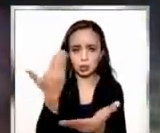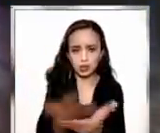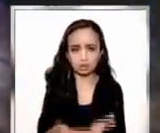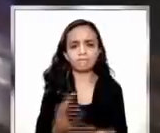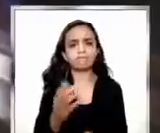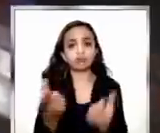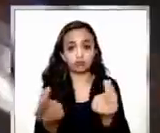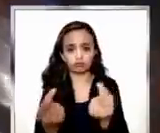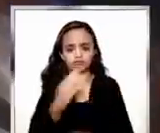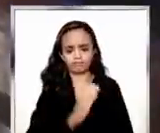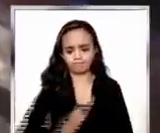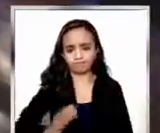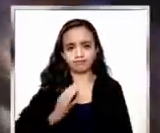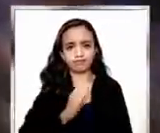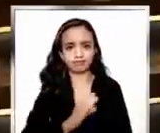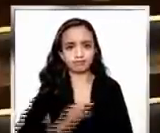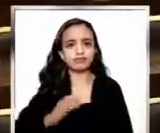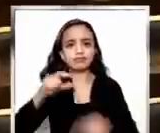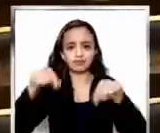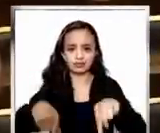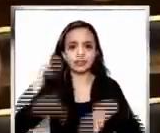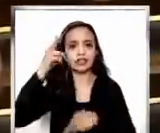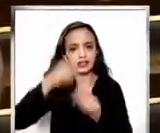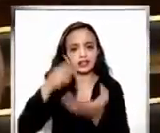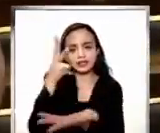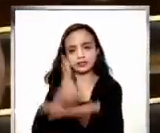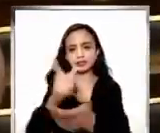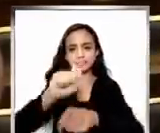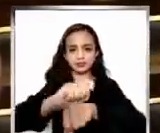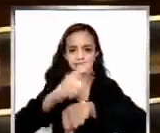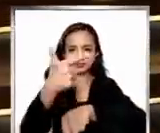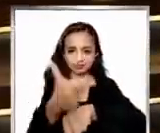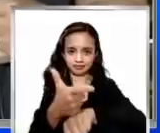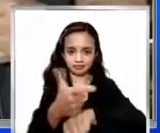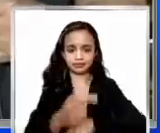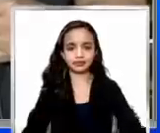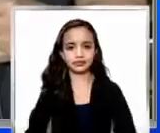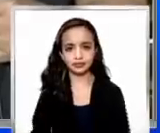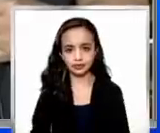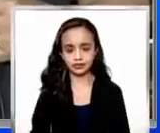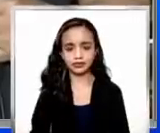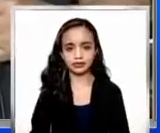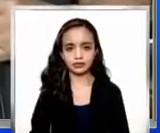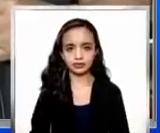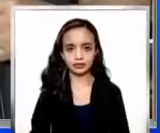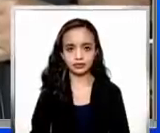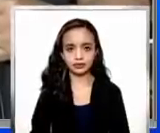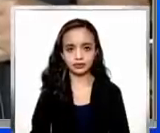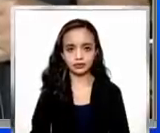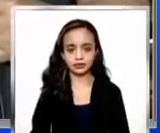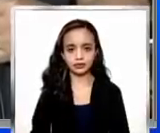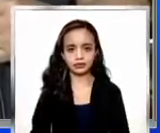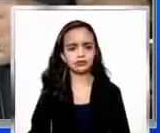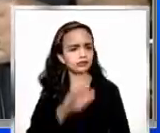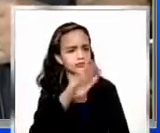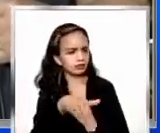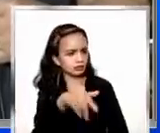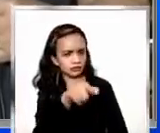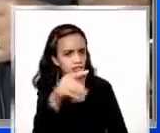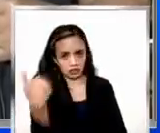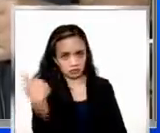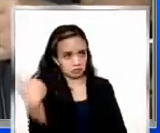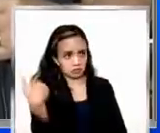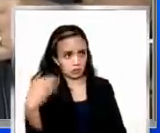dito sa Heritage Park sa Taguig. Mel, Mike, Vicky. Wala pang detalye tungkol